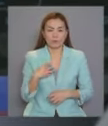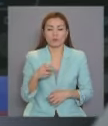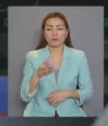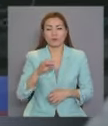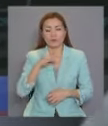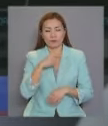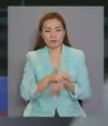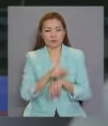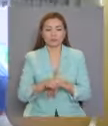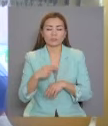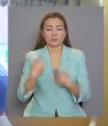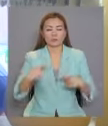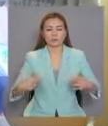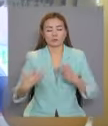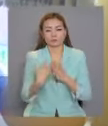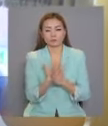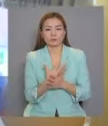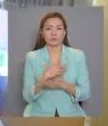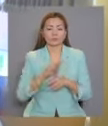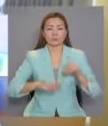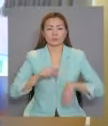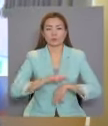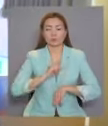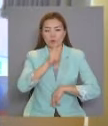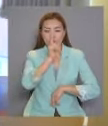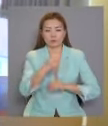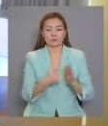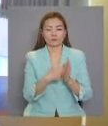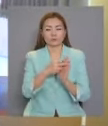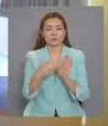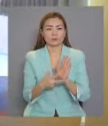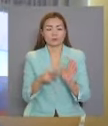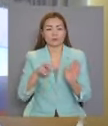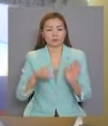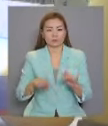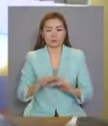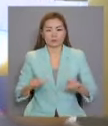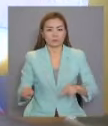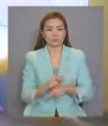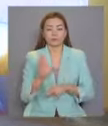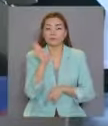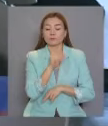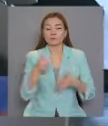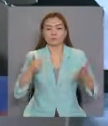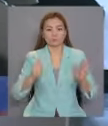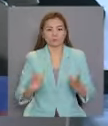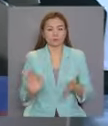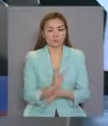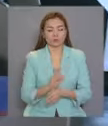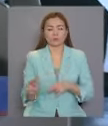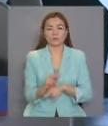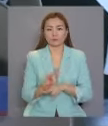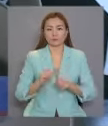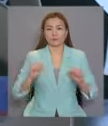және физиогидроемдеу мамандары жұмыс істейді. Мұнда 1 жастан 18 жасқа дейінгі балалар қабылданады. Сондай-ақ 6 ай бойы тегін ем